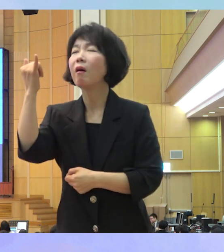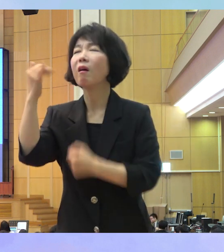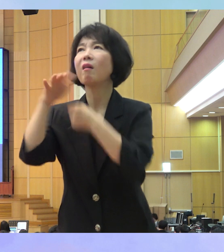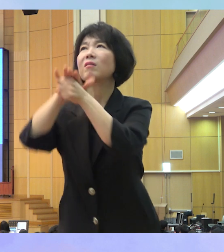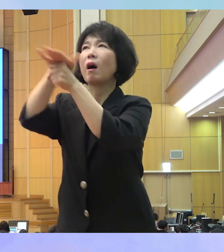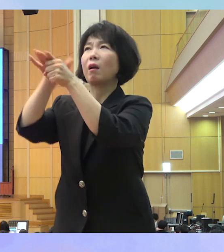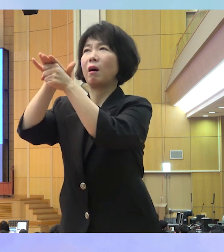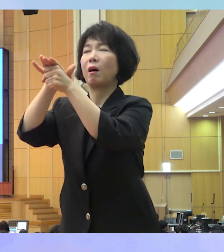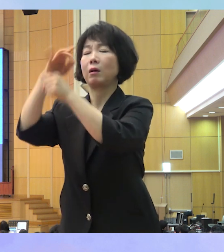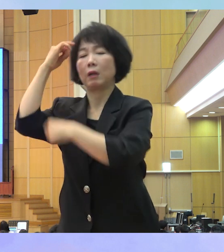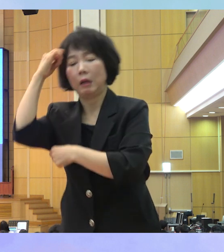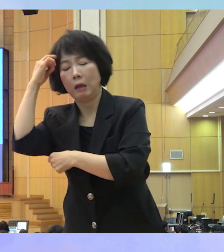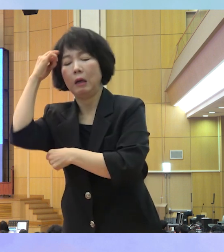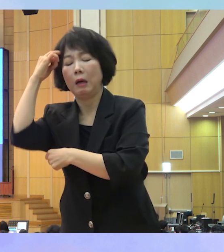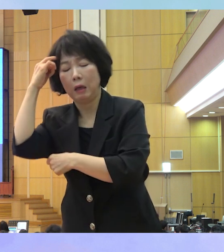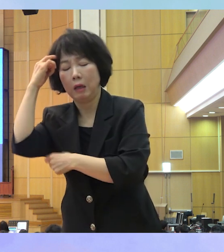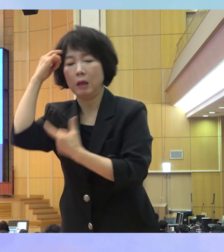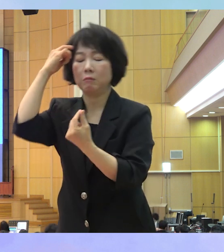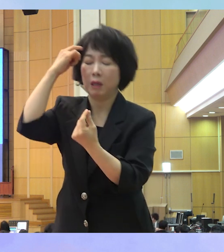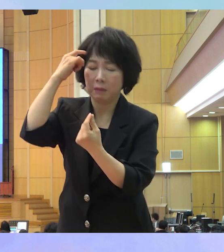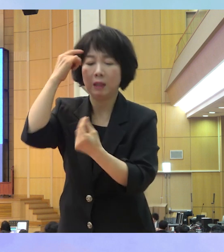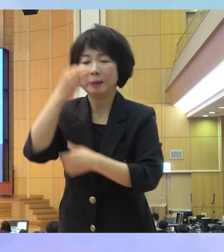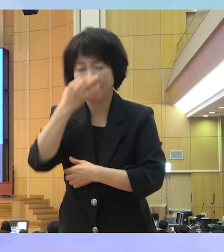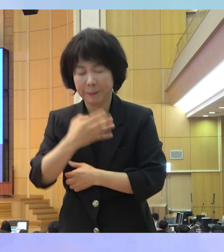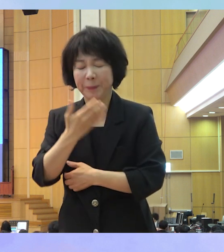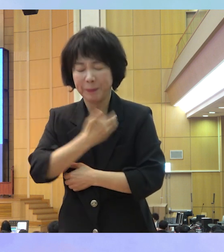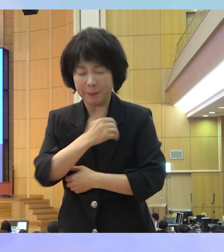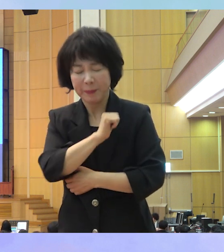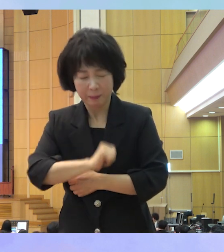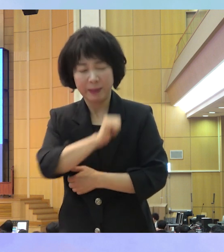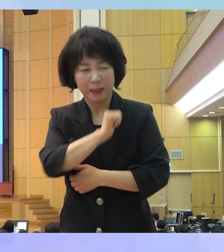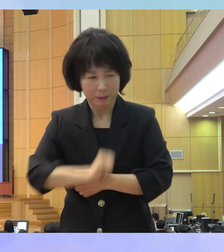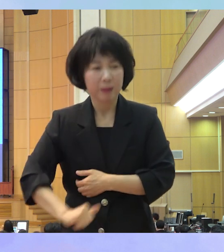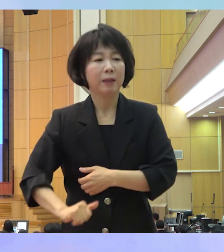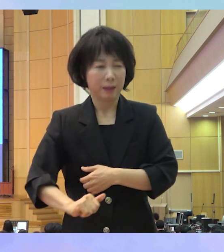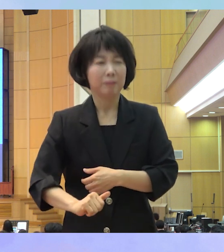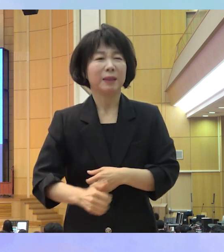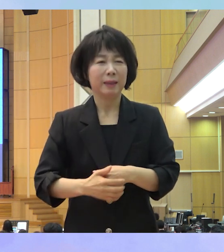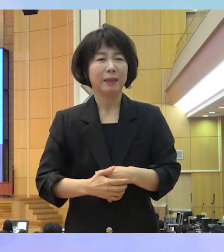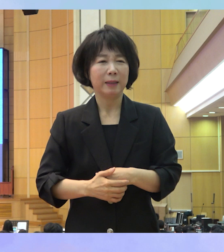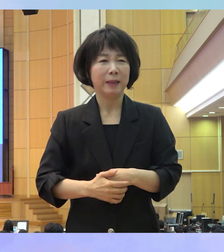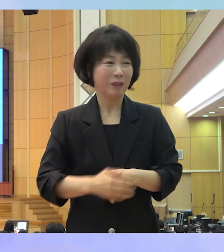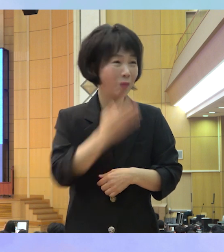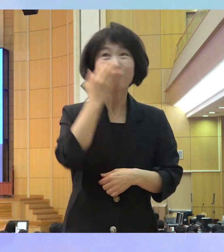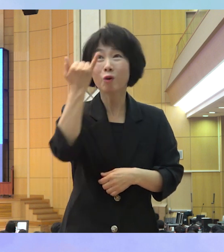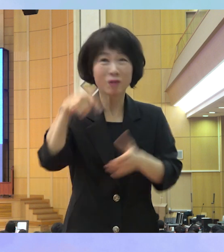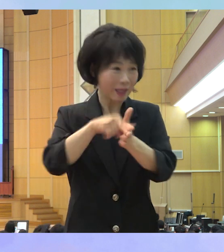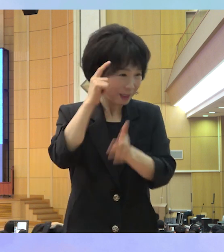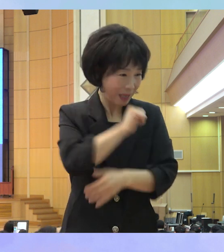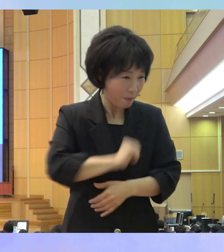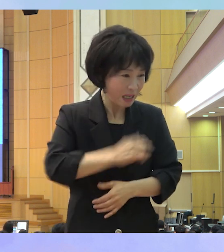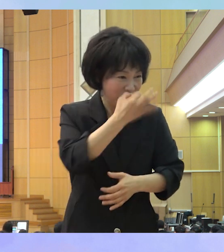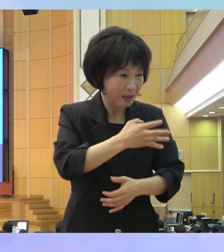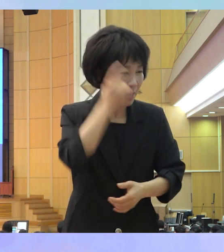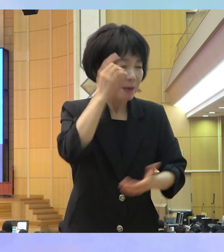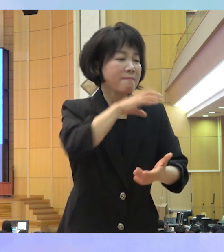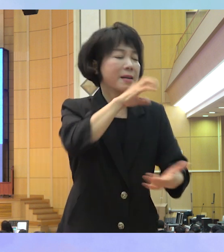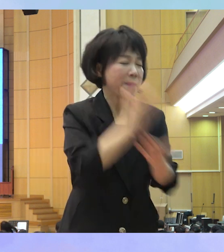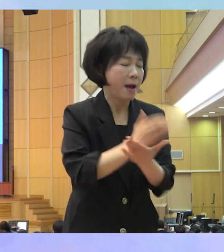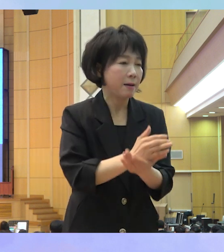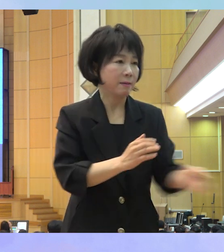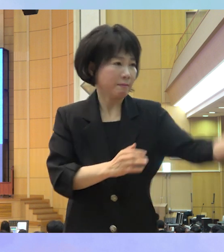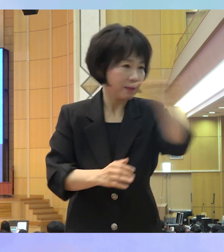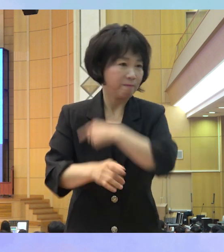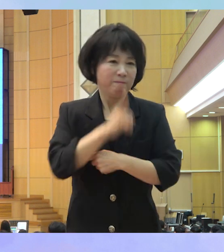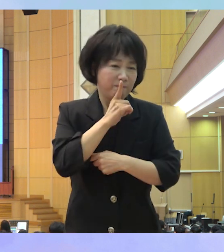힘들 때마다 노동요를 틀어가면서 애들 밥 먹여가면서 그러면서 그 몇천